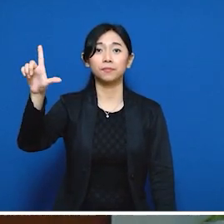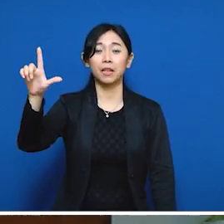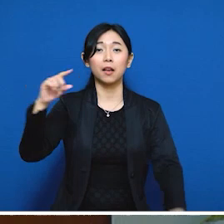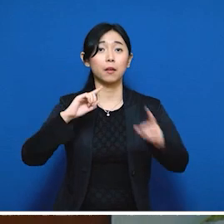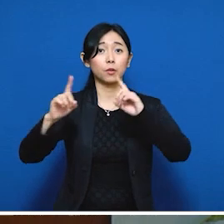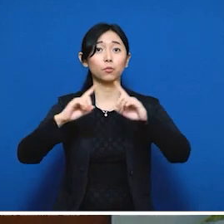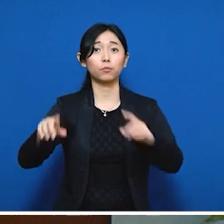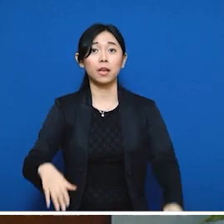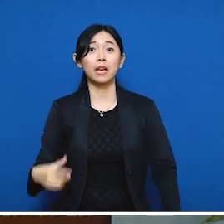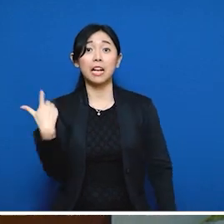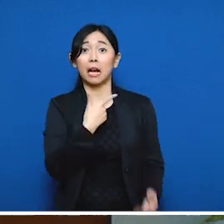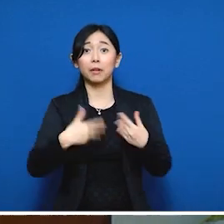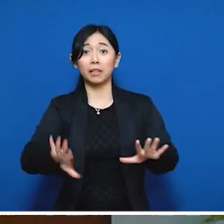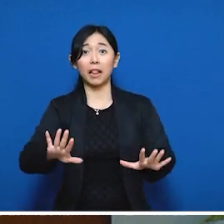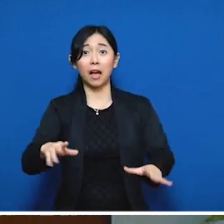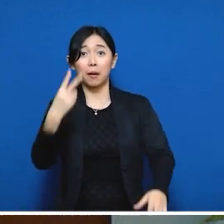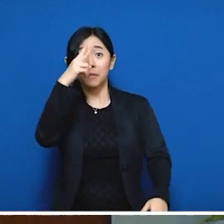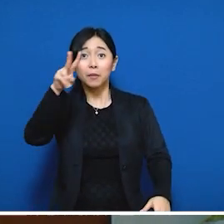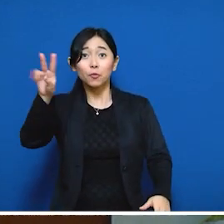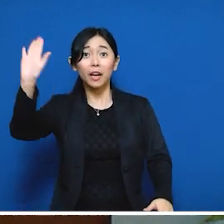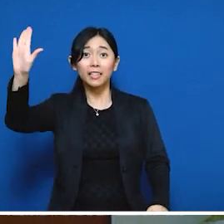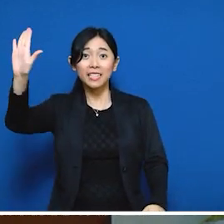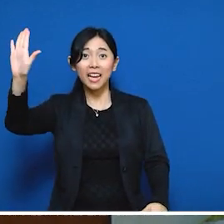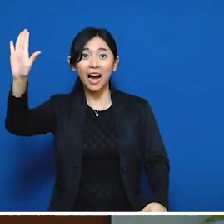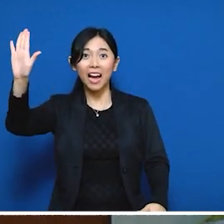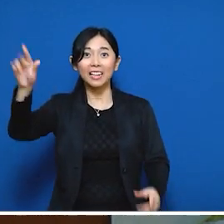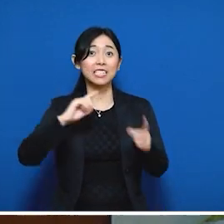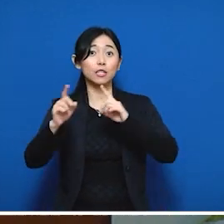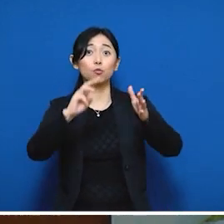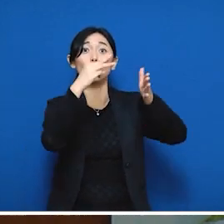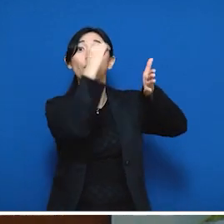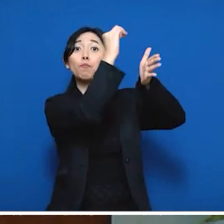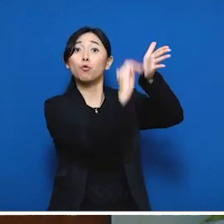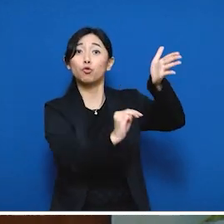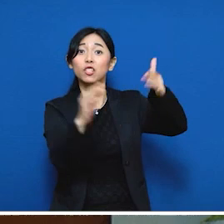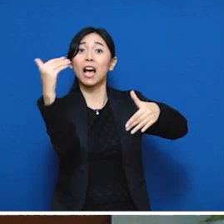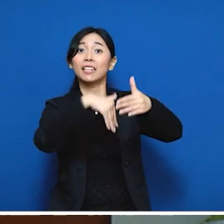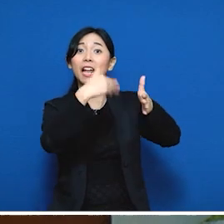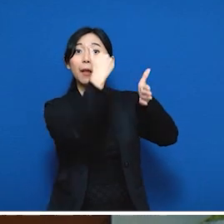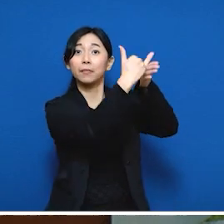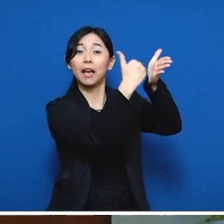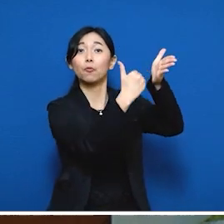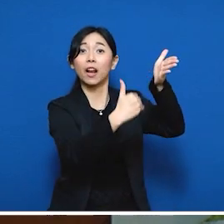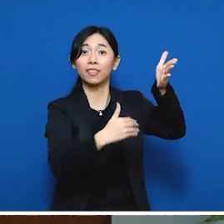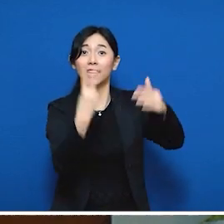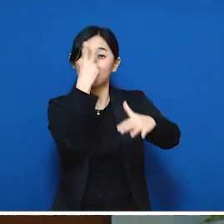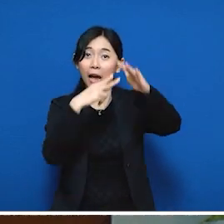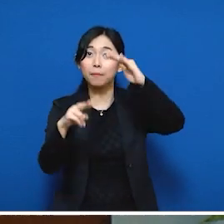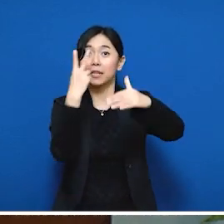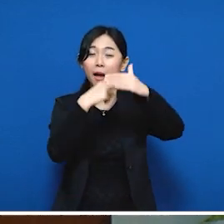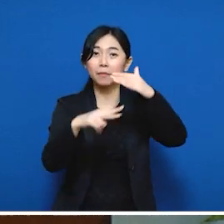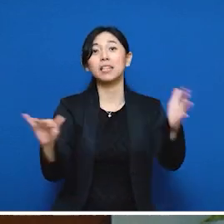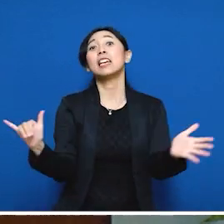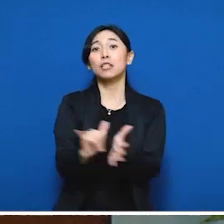"Kami telah menemukan dia yang disebut oleh Musa dalam kitab Taurat dan oleh para nabi, yaitu